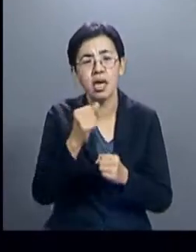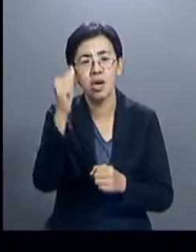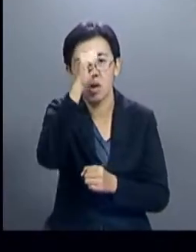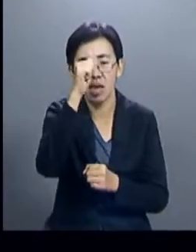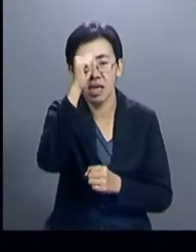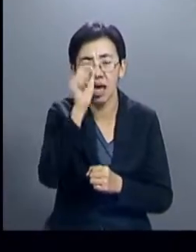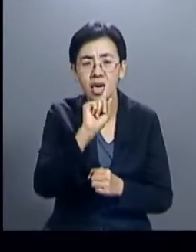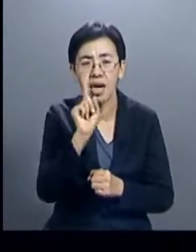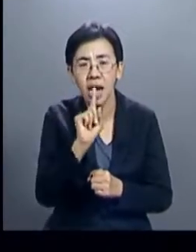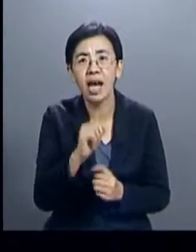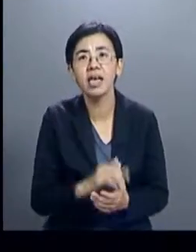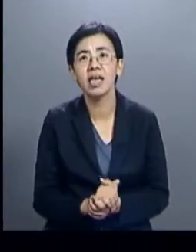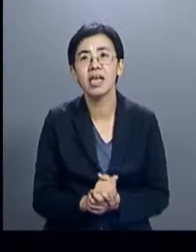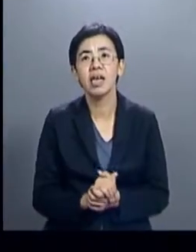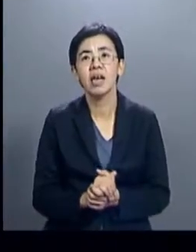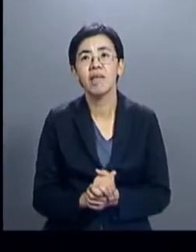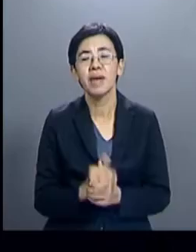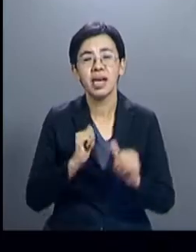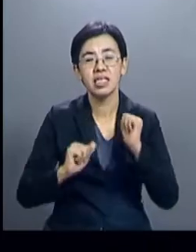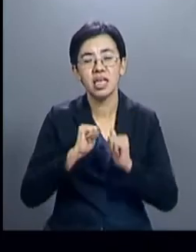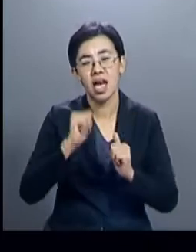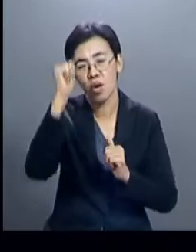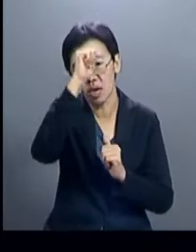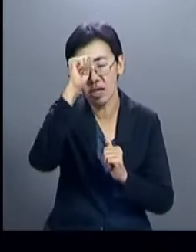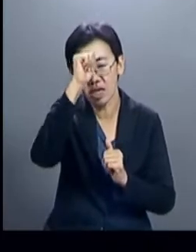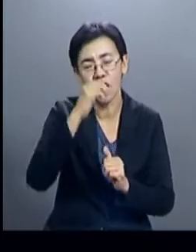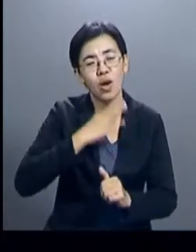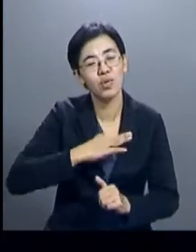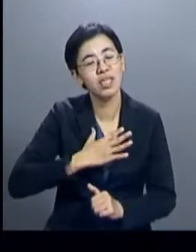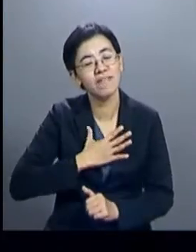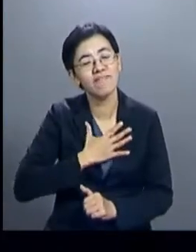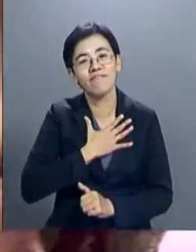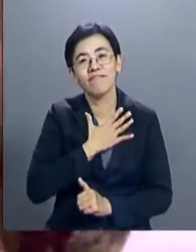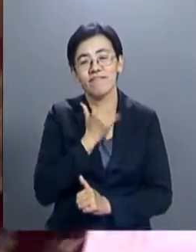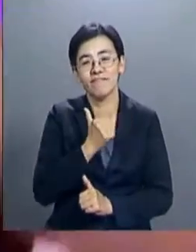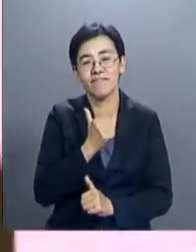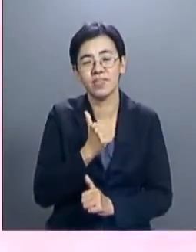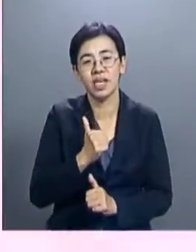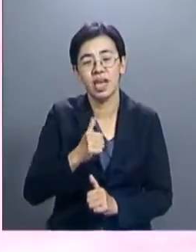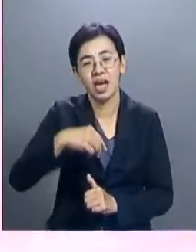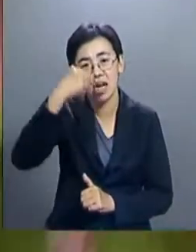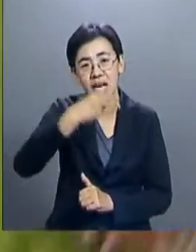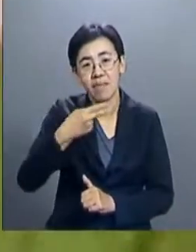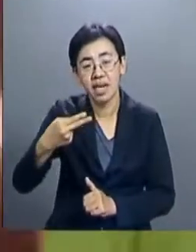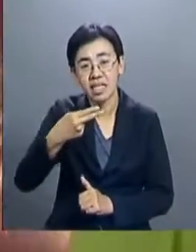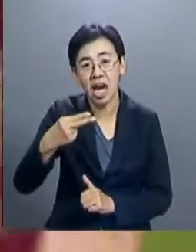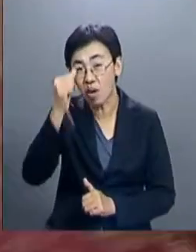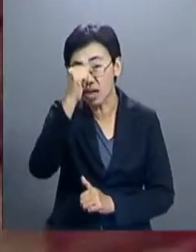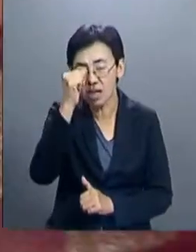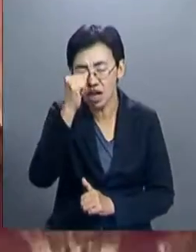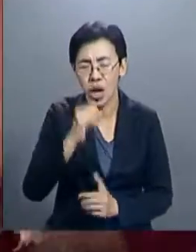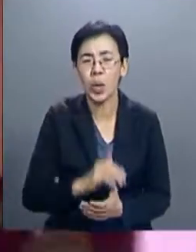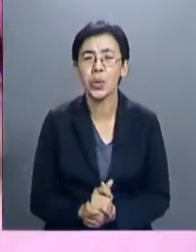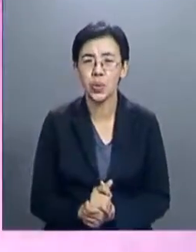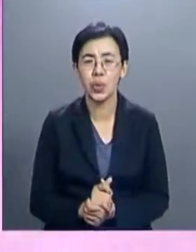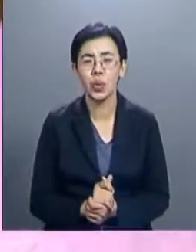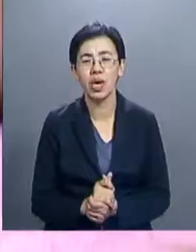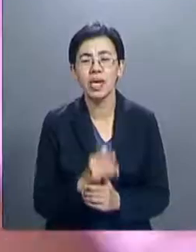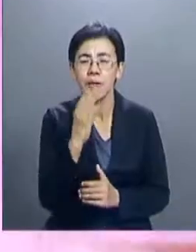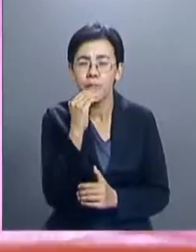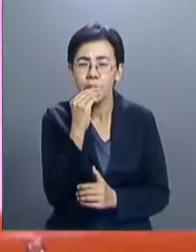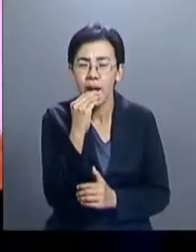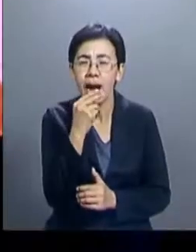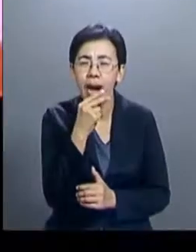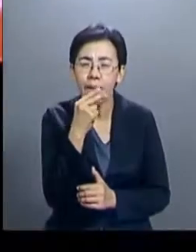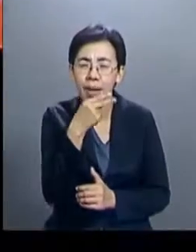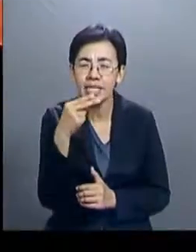งเรื่องการเต้นและนาฏศิลป์ทำให้เธอรู้สึกประทับใจส่วนการเรียนภาษาฮินดีนั้นเธอมองว่าออกเสียงใกล้เคียงกับภาษาไ